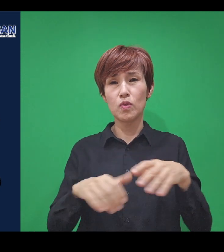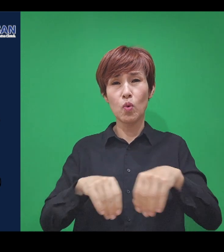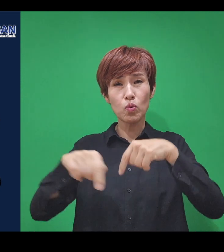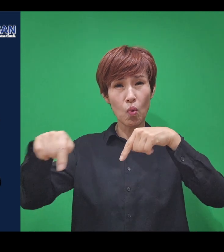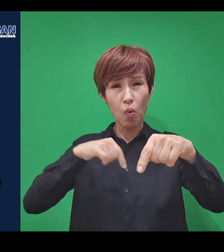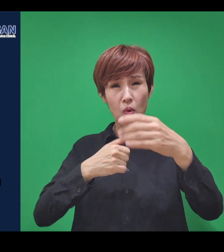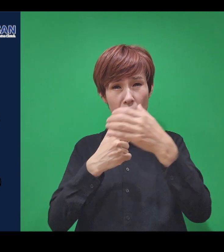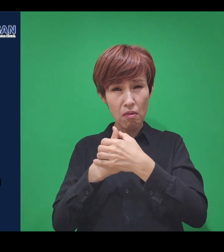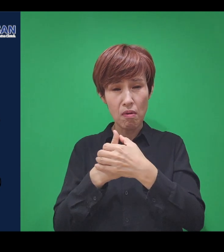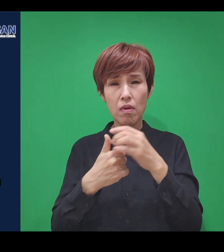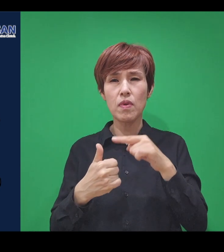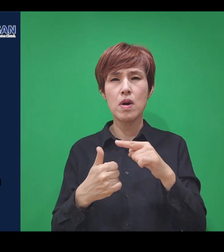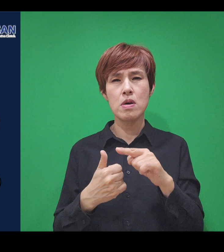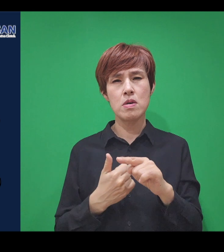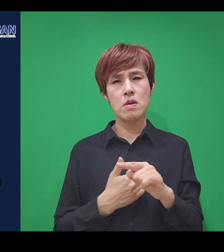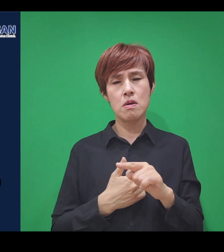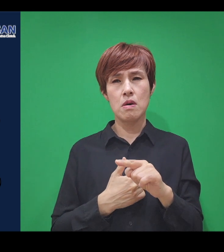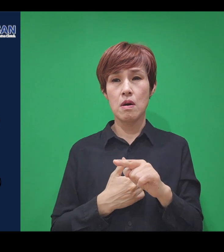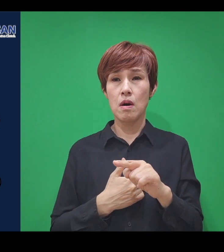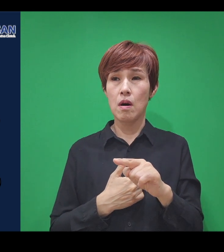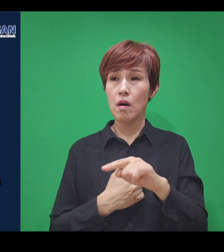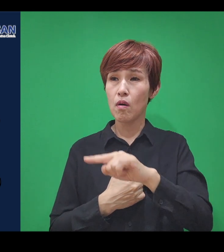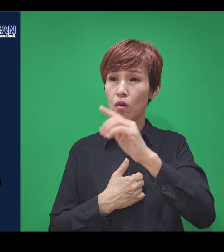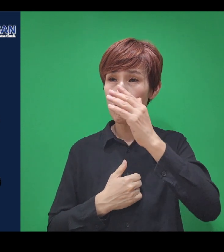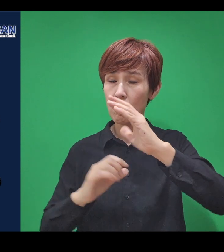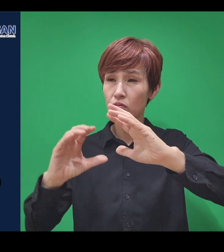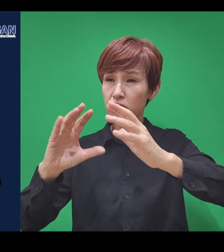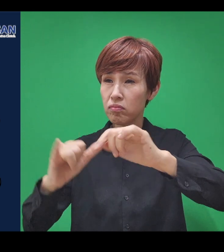교활한데 성난 민심이 두려웠어요.